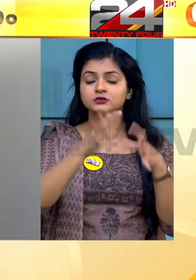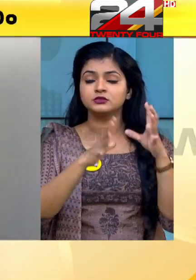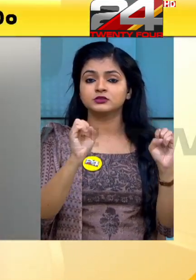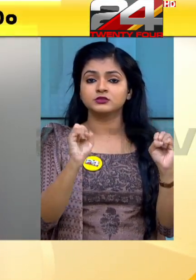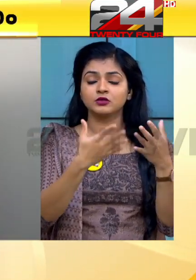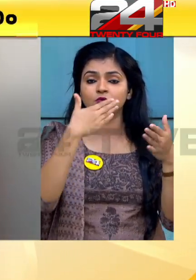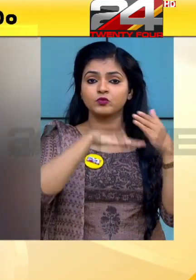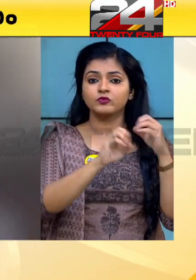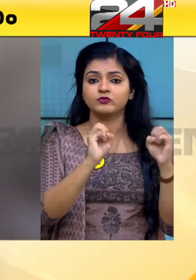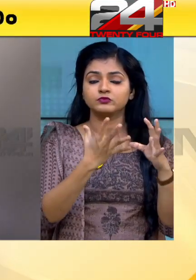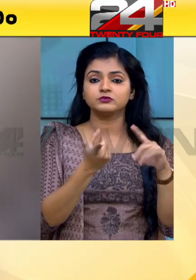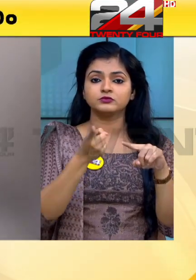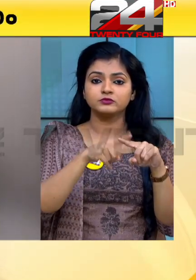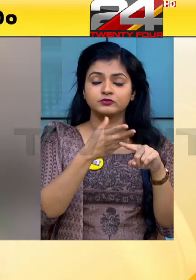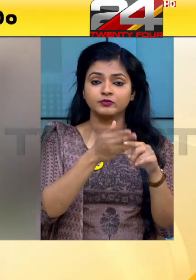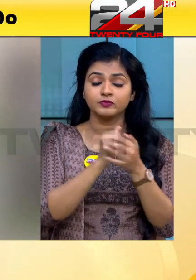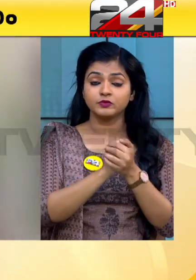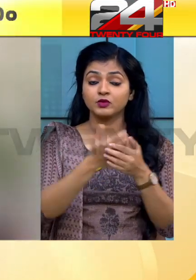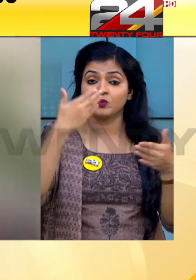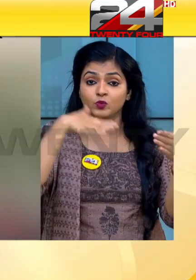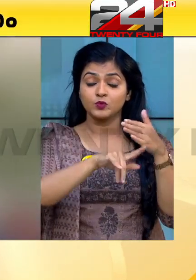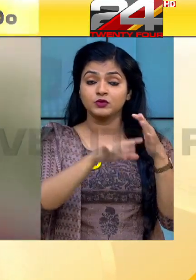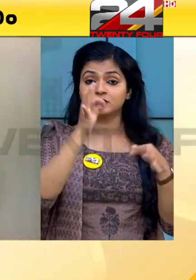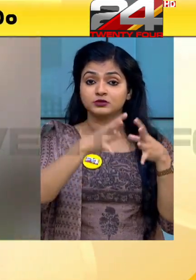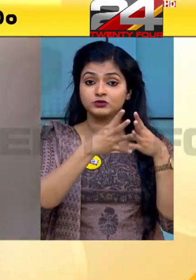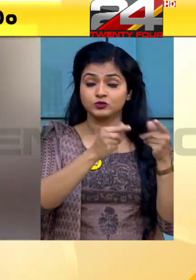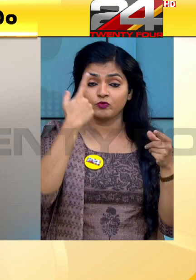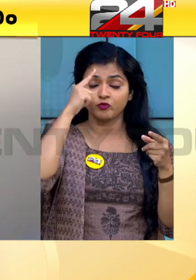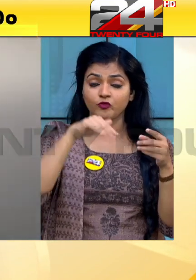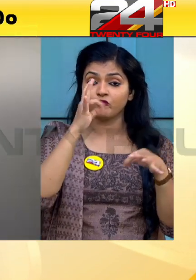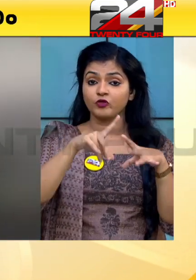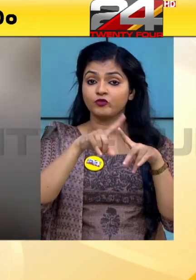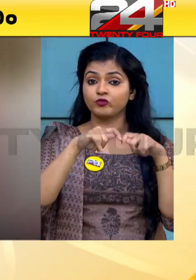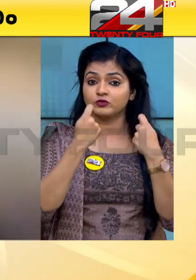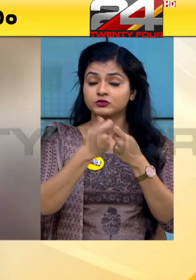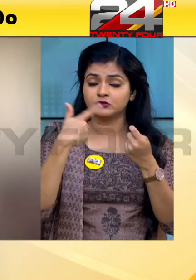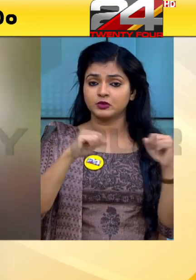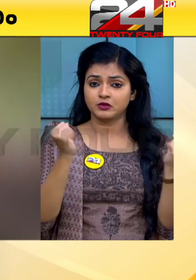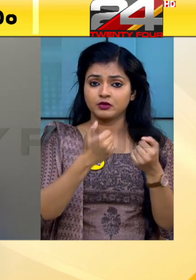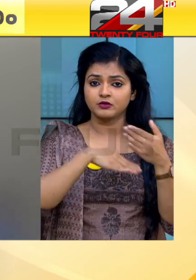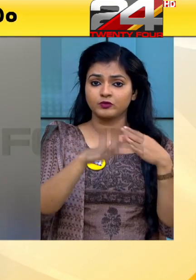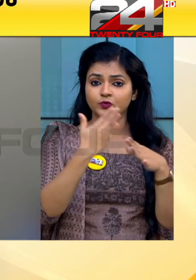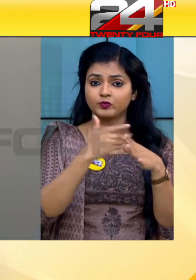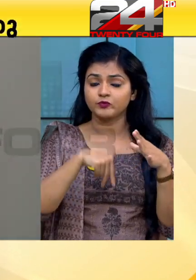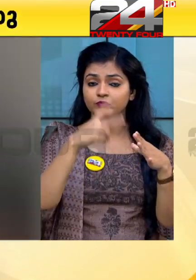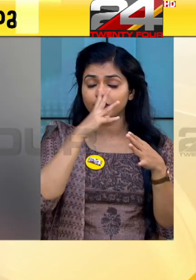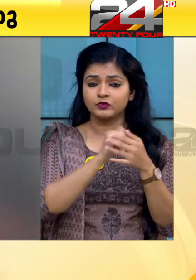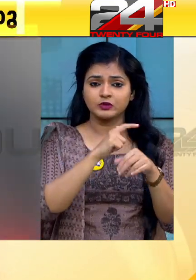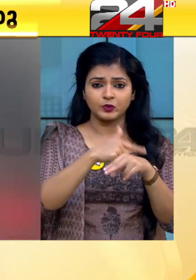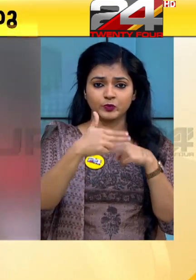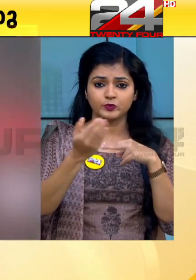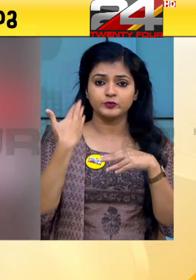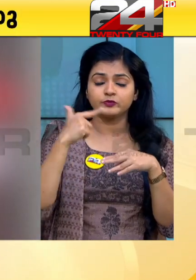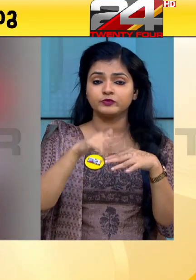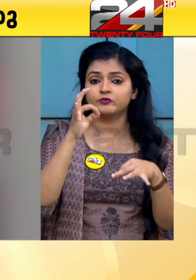തീയായിട്ട് മാറിയിട്ടുള്ളത്. ഇപ്പോഴും അകത്തേക്ക് കയറി തീ അണയ്ക്കാനുള്ള ഒരു ശ്രമം അത് ഫയർഫോഴ്സ് നടത്തുന്നുണ്ട്. അല്പസമയം മുൻപാണ് ഈ തീപിടുത്തം ഉണ്ടായത്.